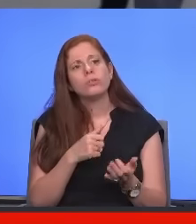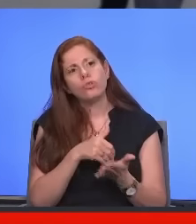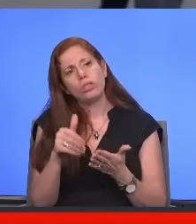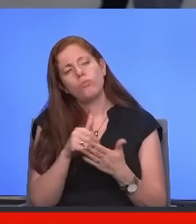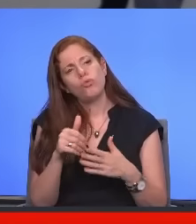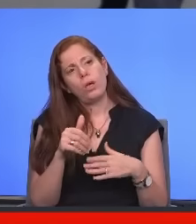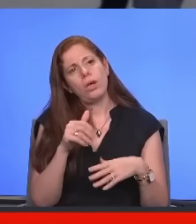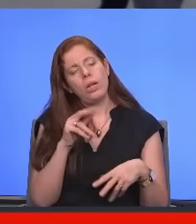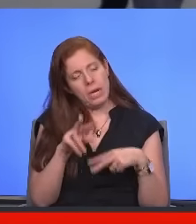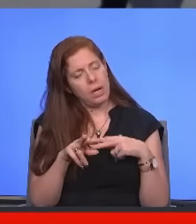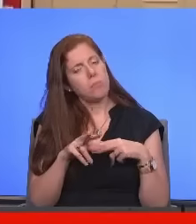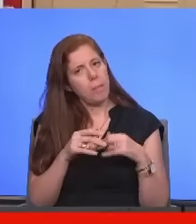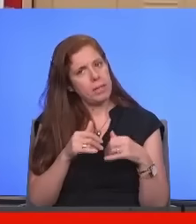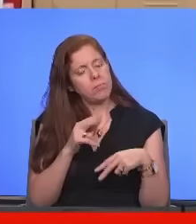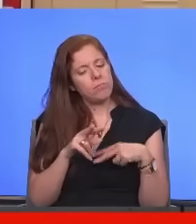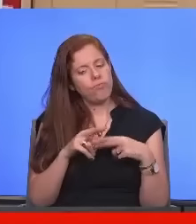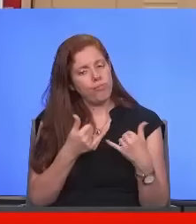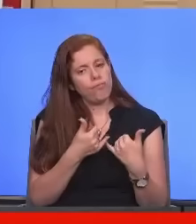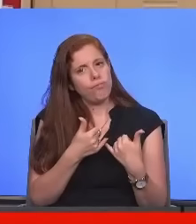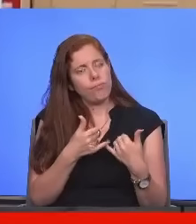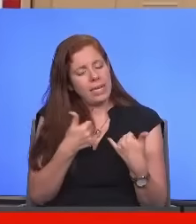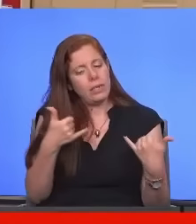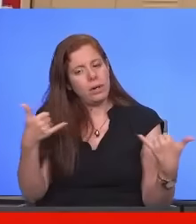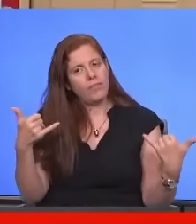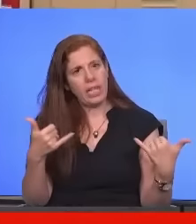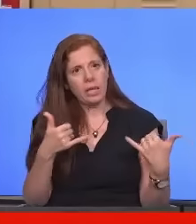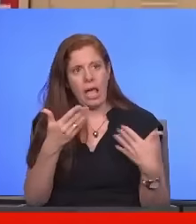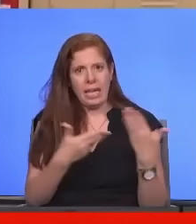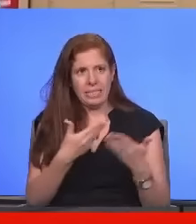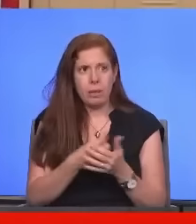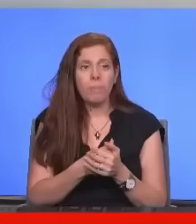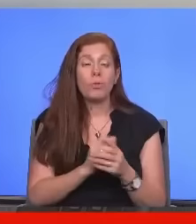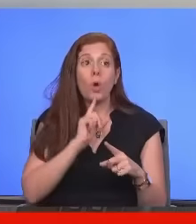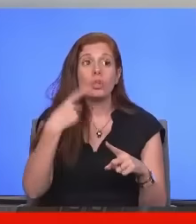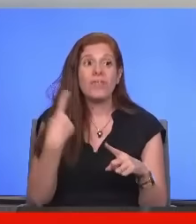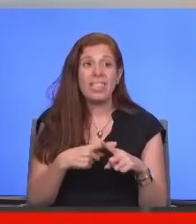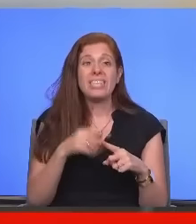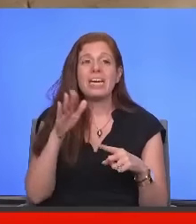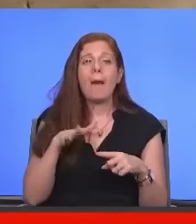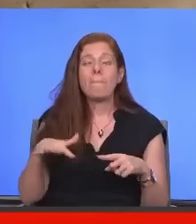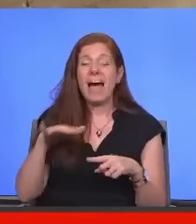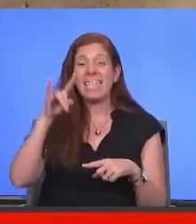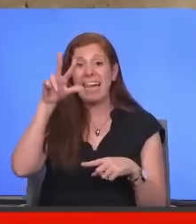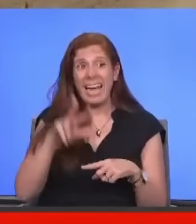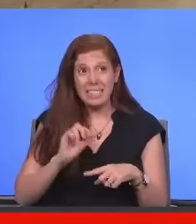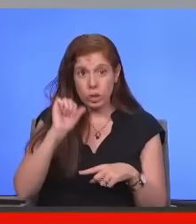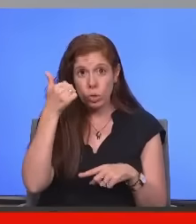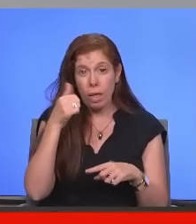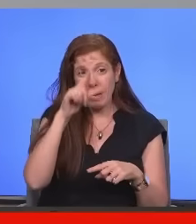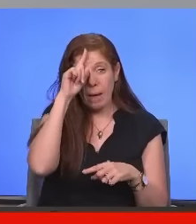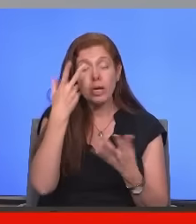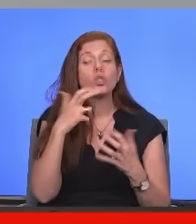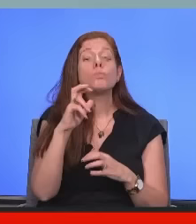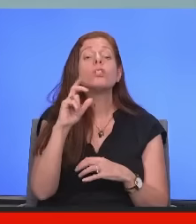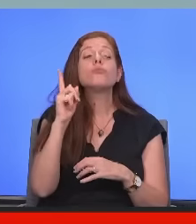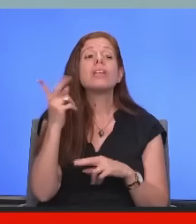foster those relationships. עוד שנה וחצי מהיום תוצב גם מערכת חץ ראשונה על אדמת גרמניה. 80 שנה אחרי המלחמה ההיא, ישראל